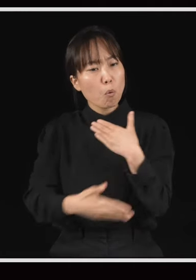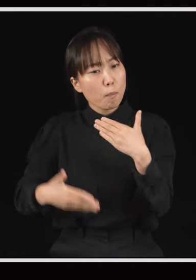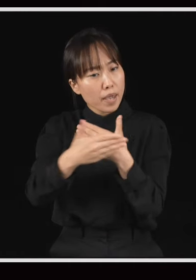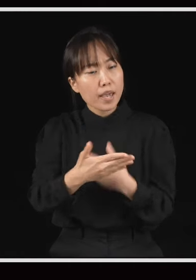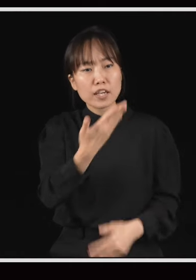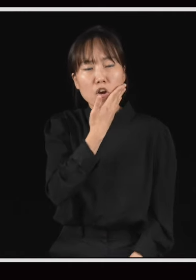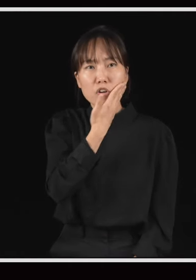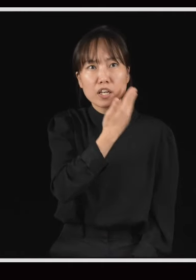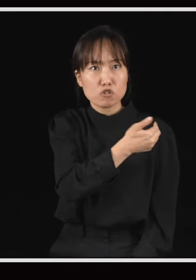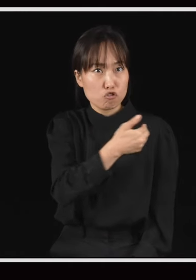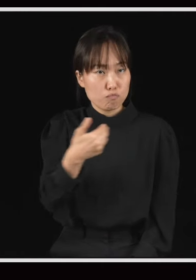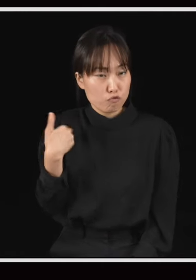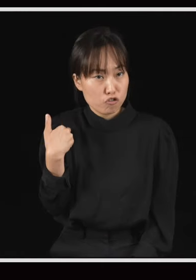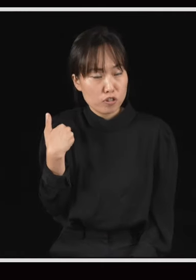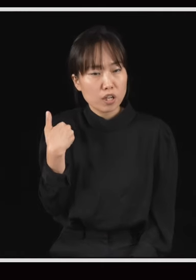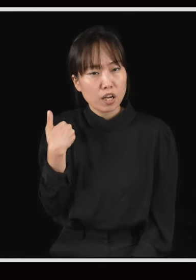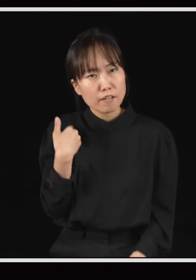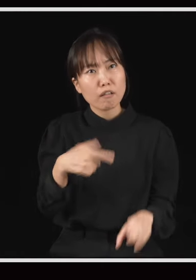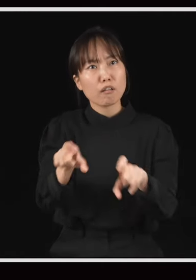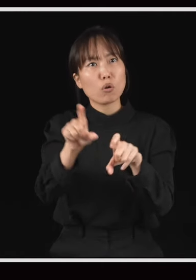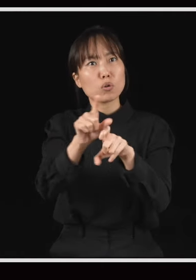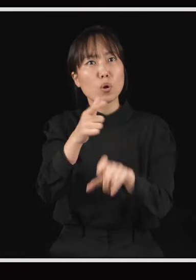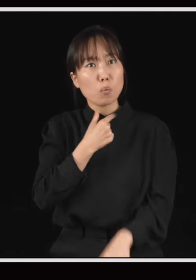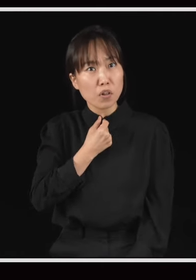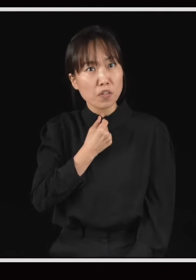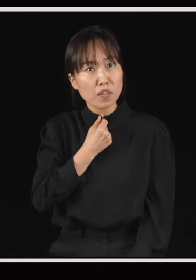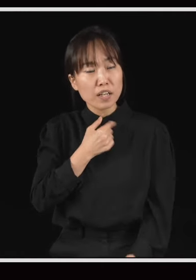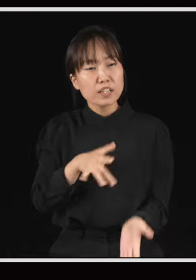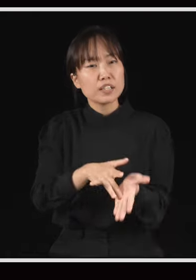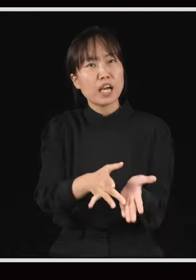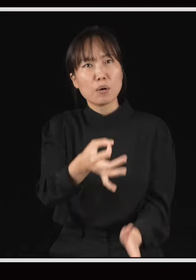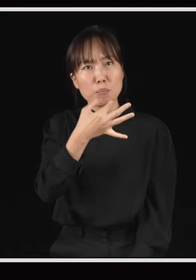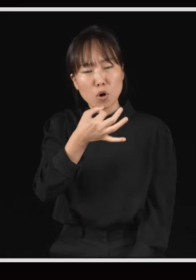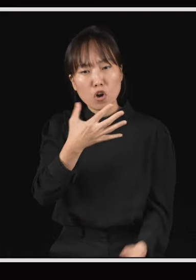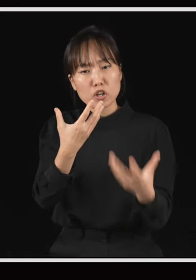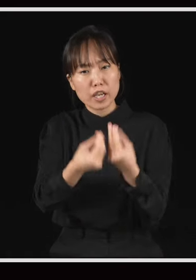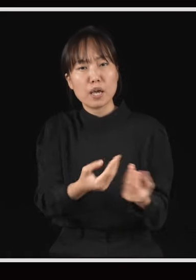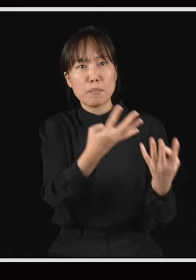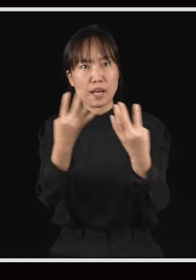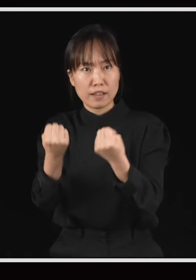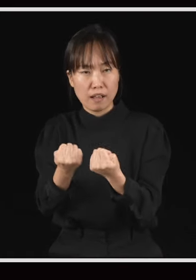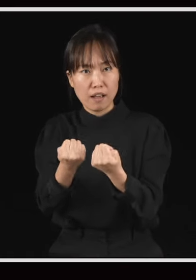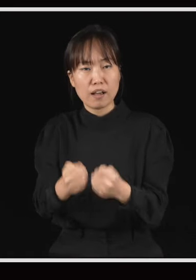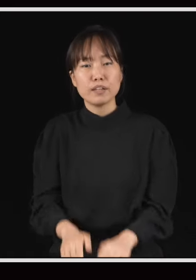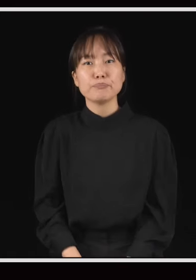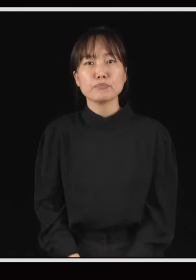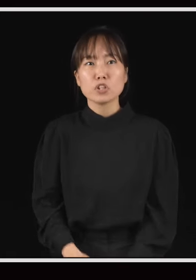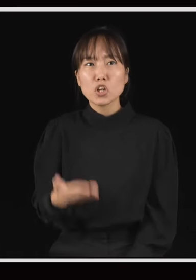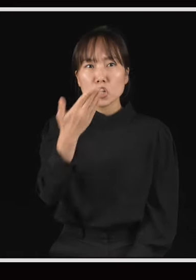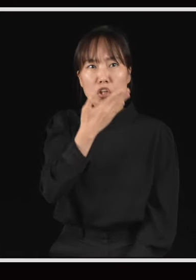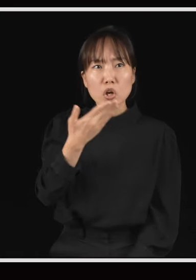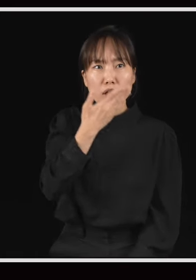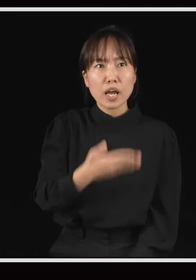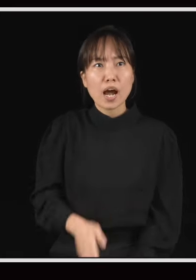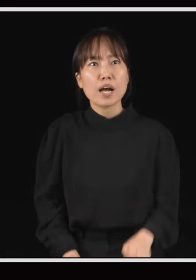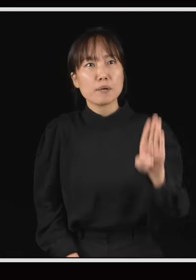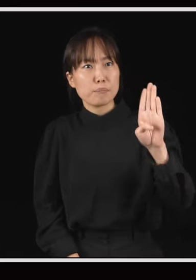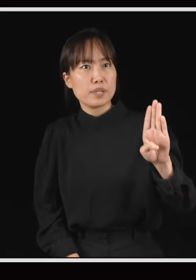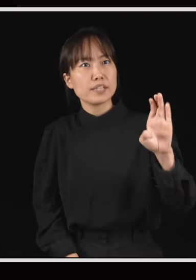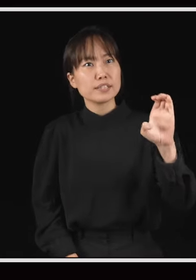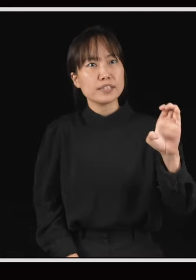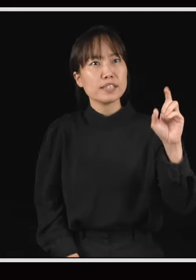이미 우리 몸에 충분하게 있는 영양소를 보충하기 위해서 영양제를 드시는 경우가 많아요. 근데 대부분 비타민 B나